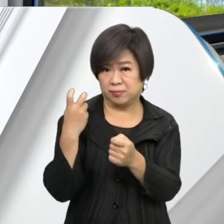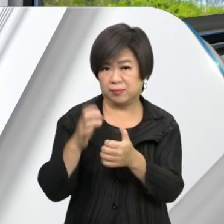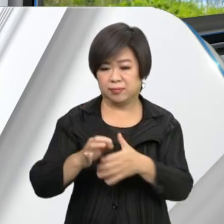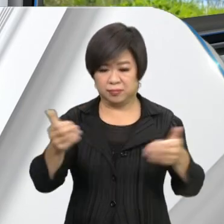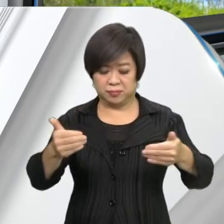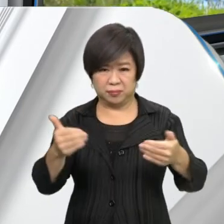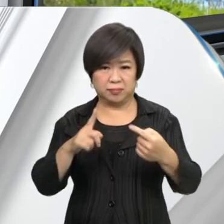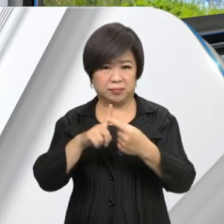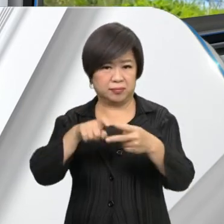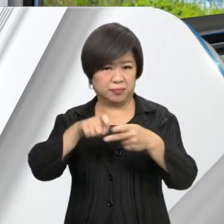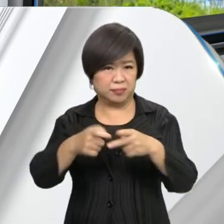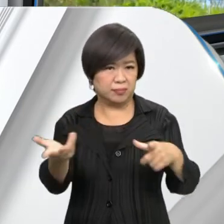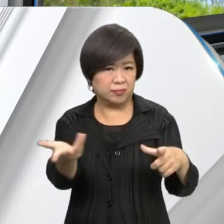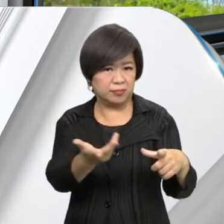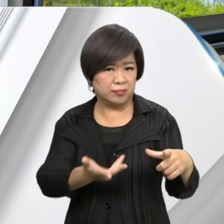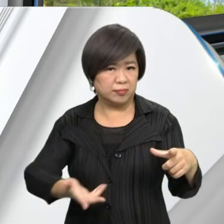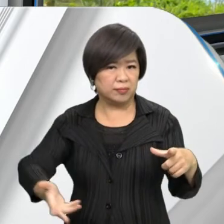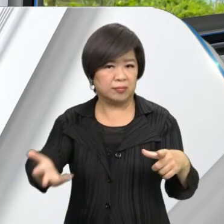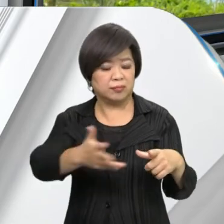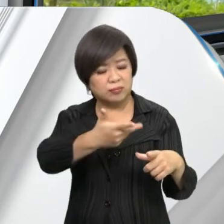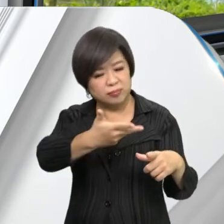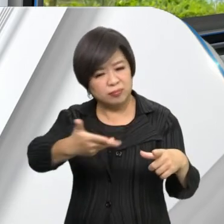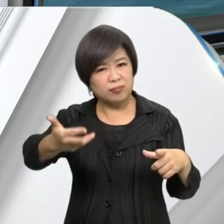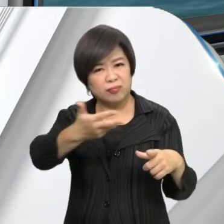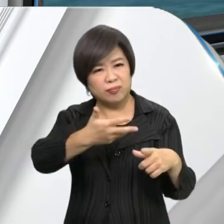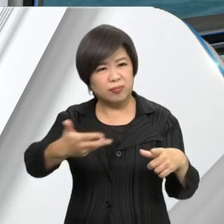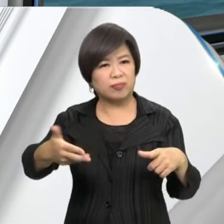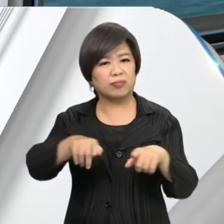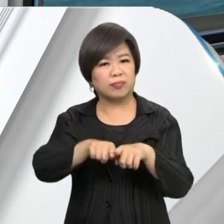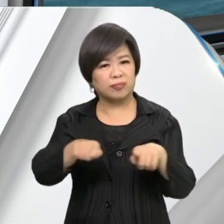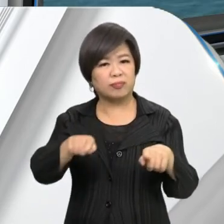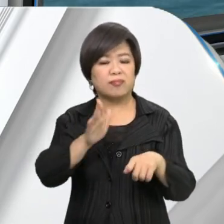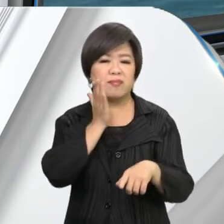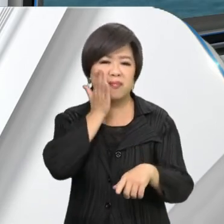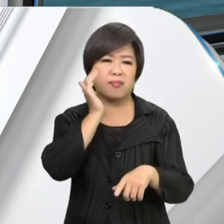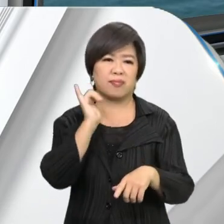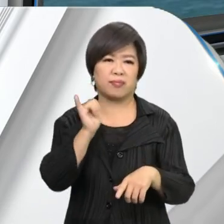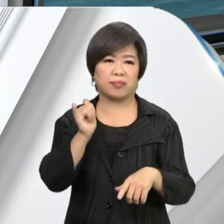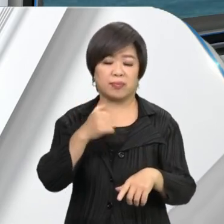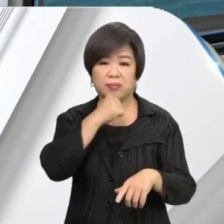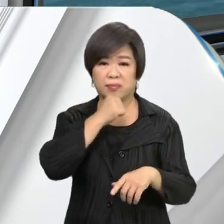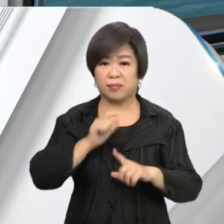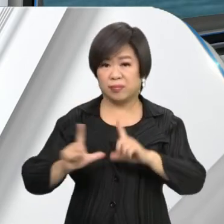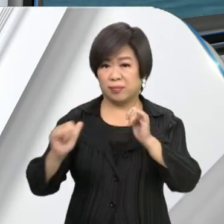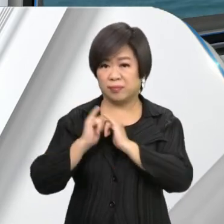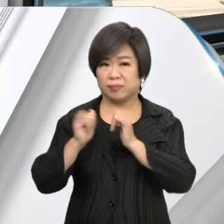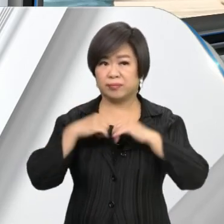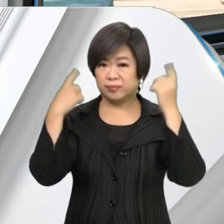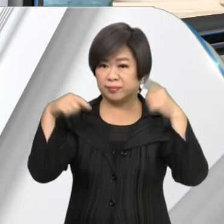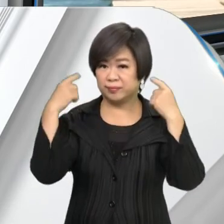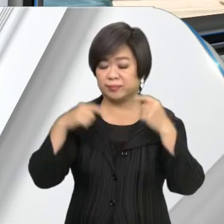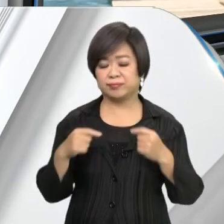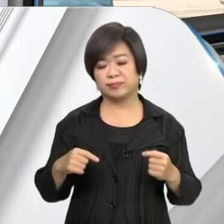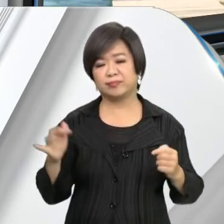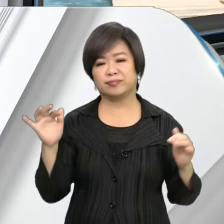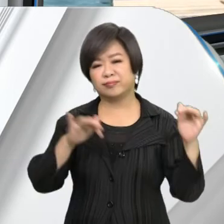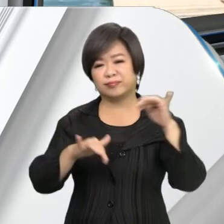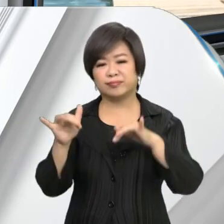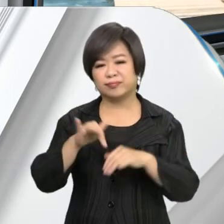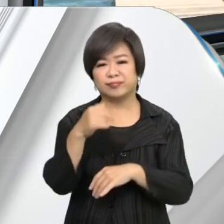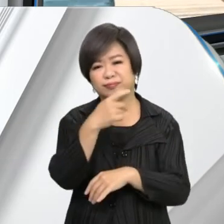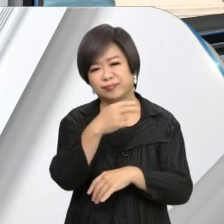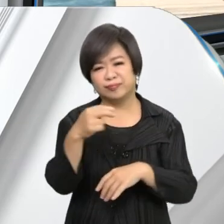服务，给流通当平稳，并且推动了民众面向世界去高水抽水的味